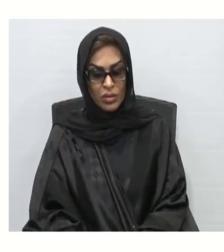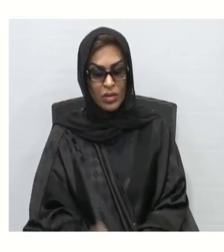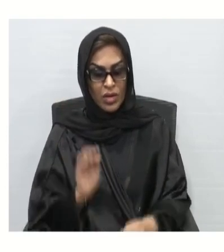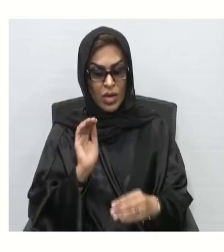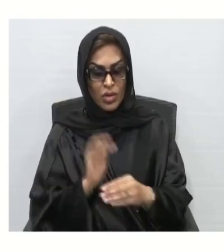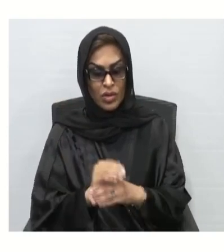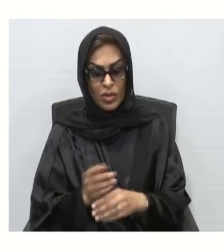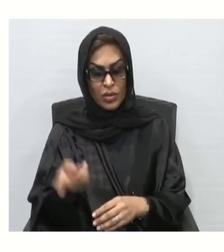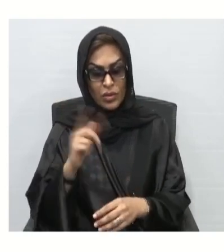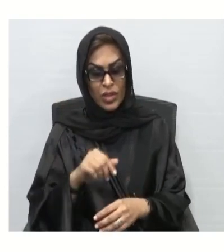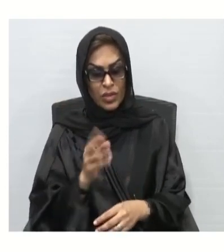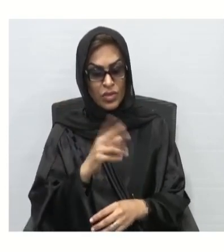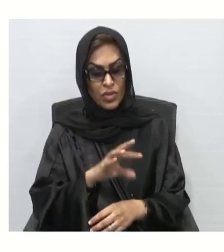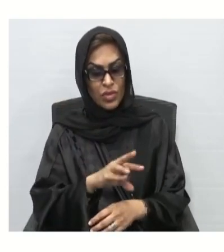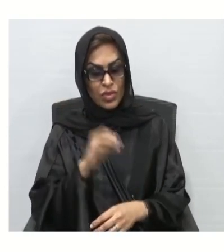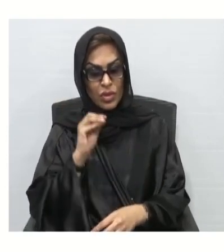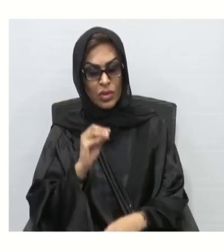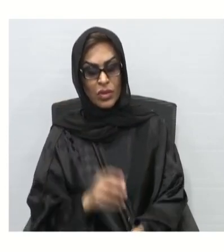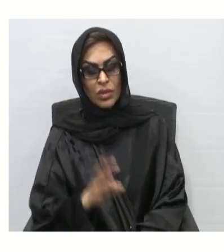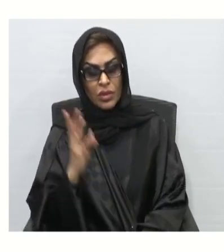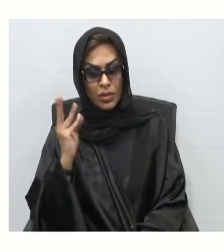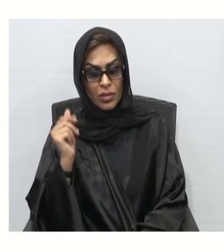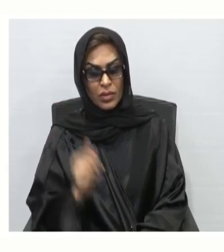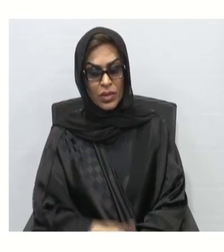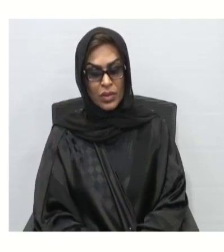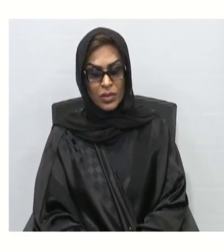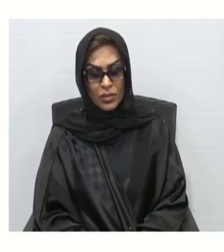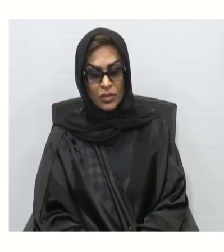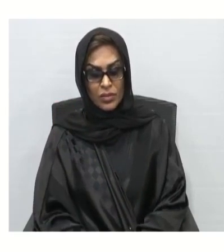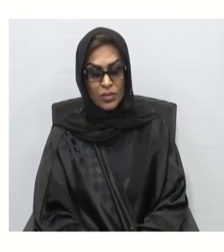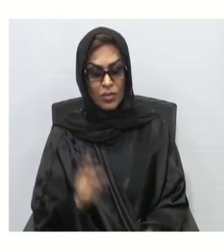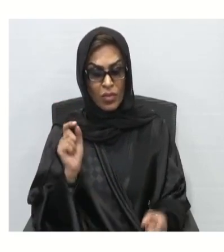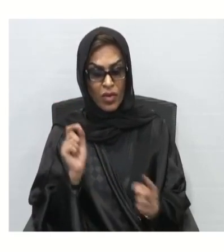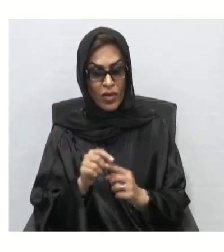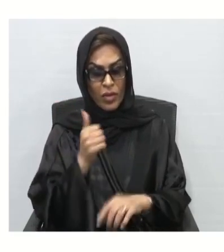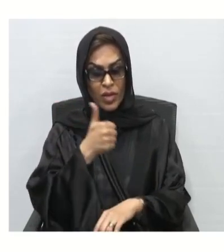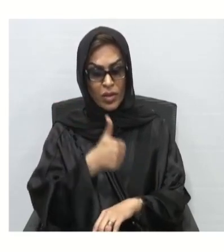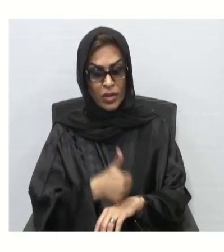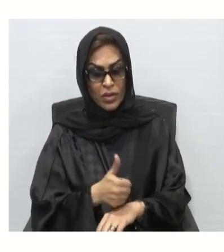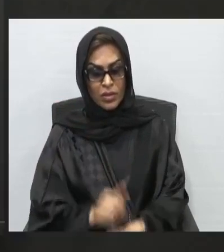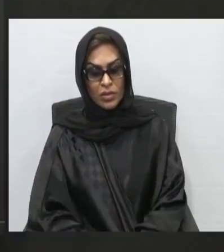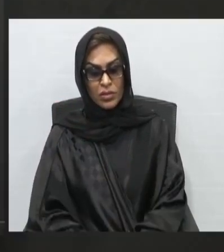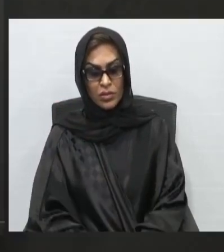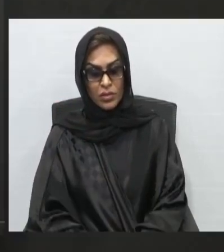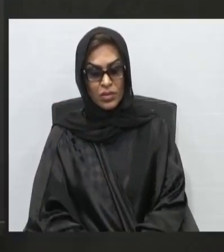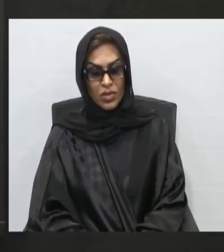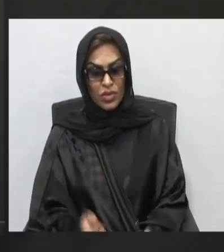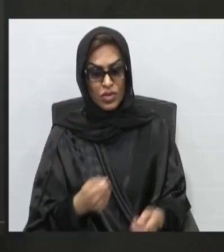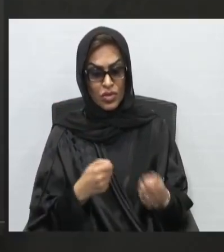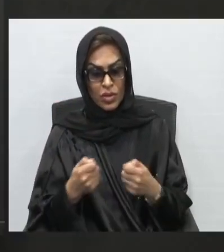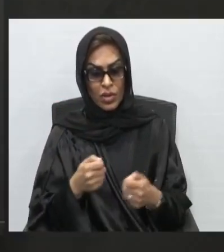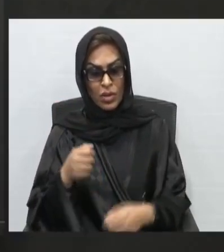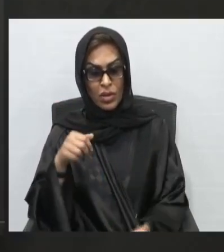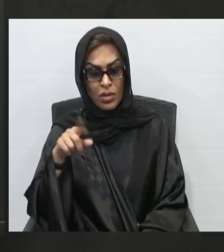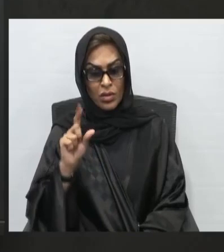عند القيام بالشراء الرقمي مفاهيمنا الرئيسه الشراء الرقمي